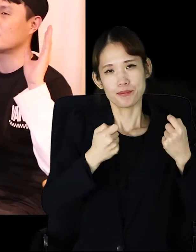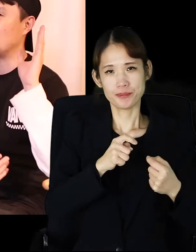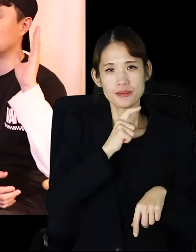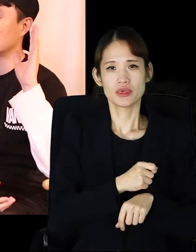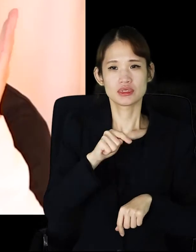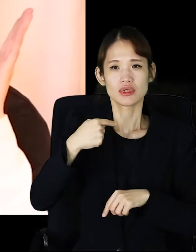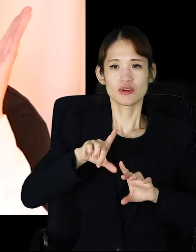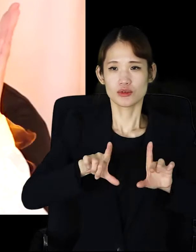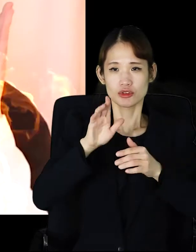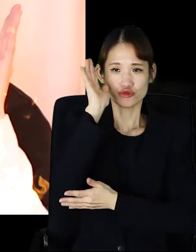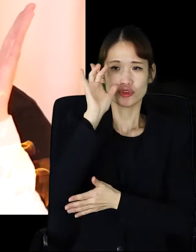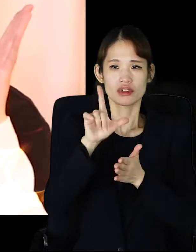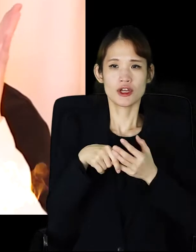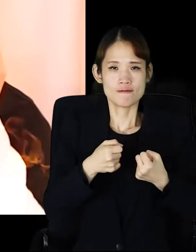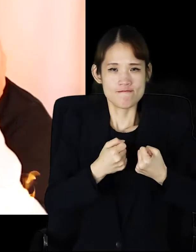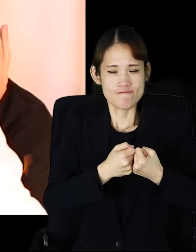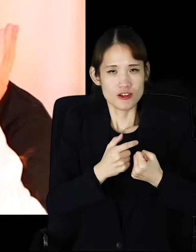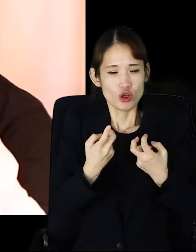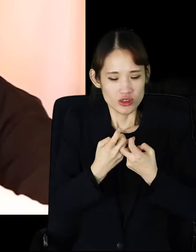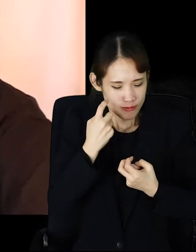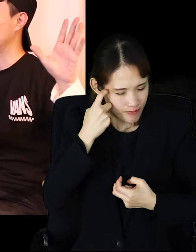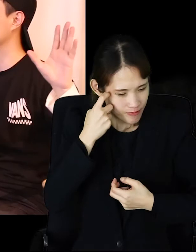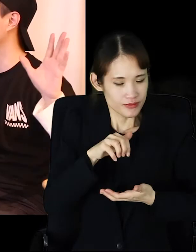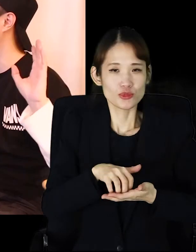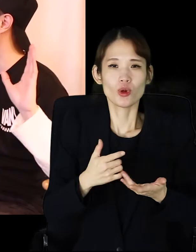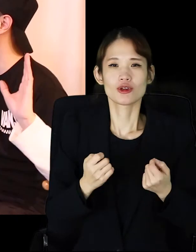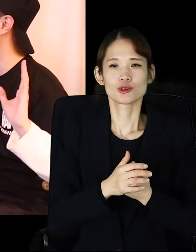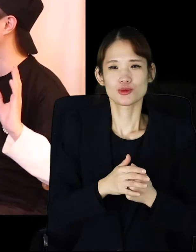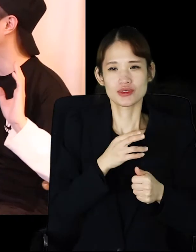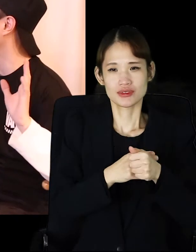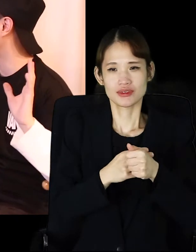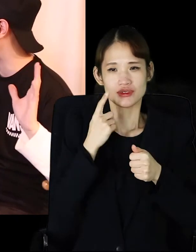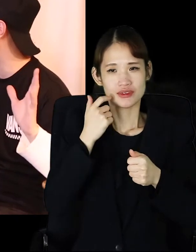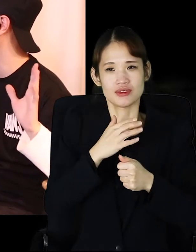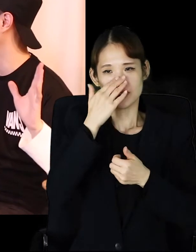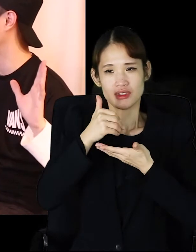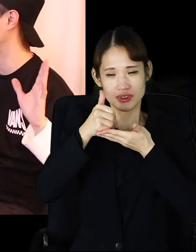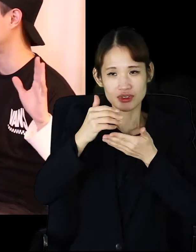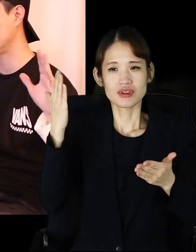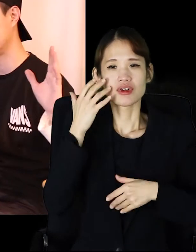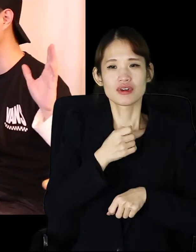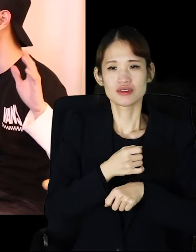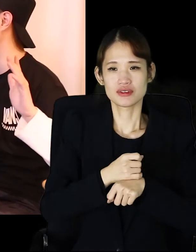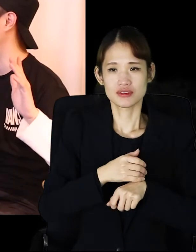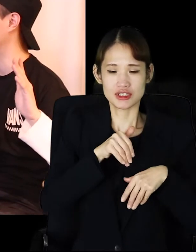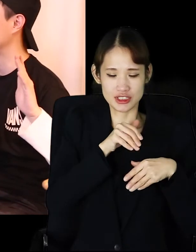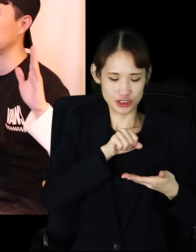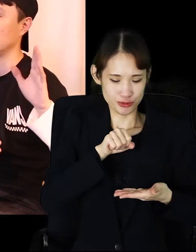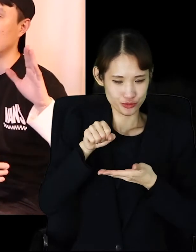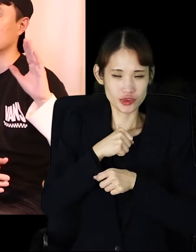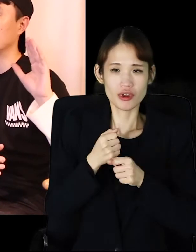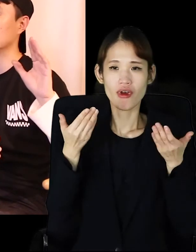그리고 다음날 또 그 수업 때 어떻게 싸울까 막 그렇게 생각하는 거죠. 저도 좋은 선생님한테 너무 깍듯하게 잘하는 학생이었죠. 심부름도